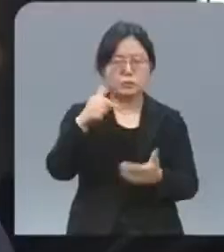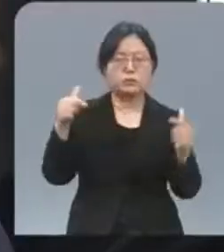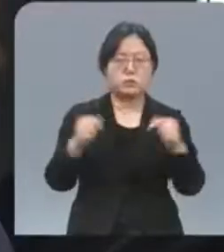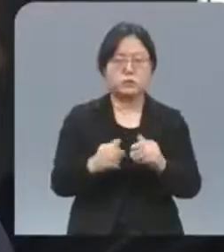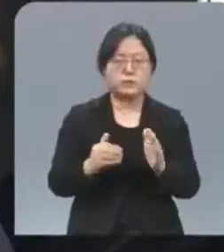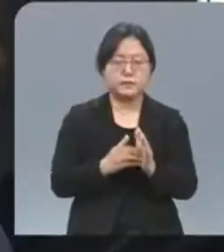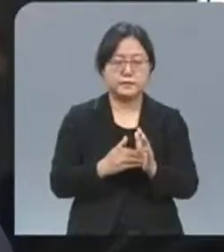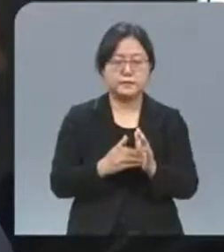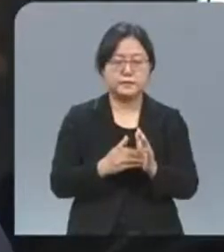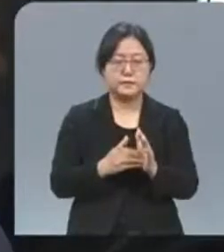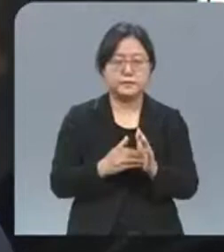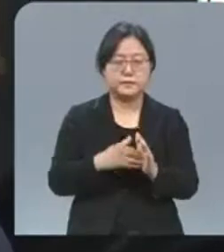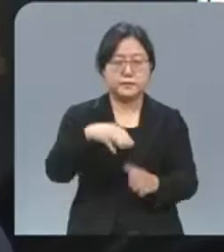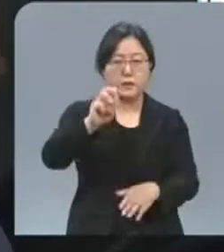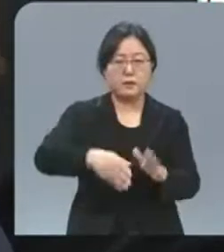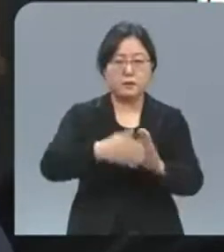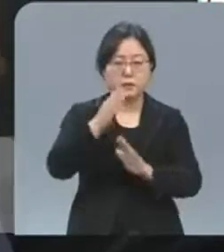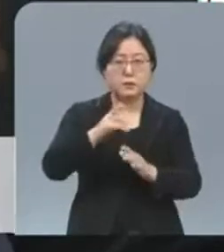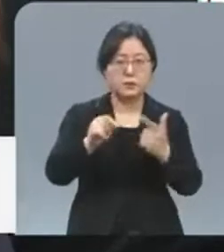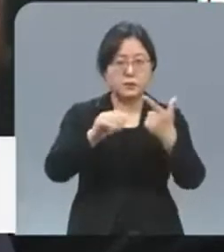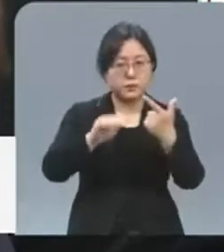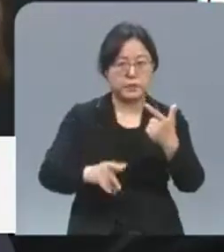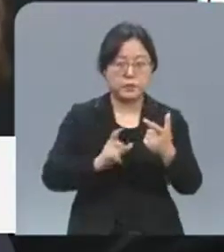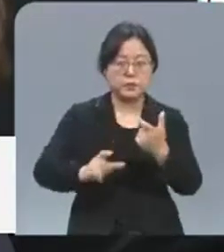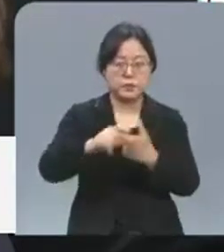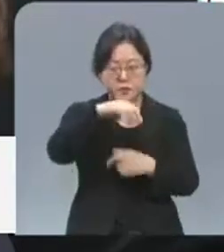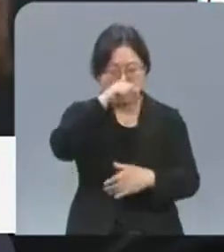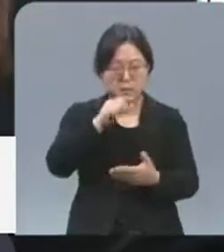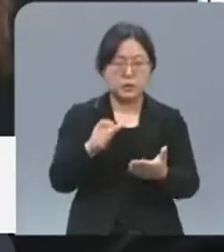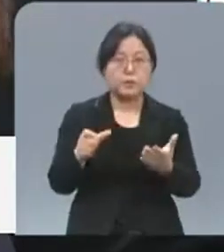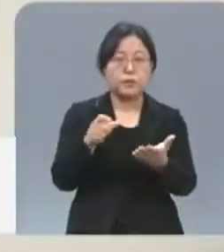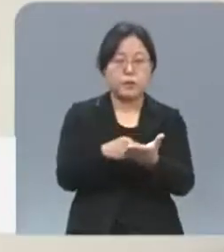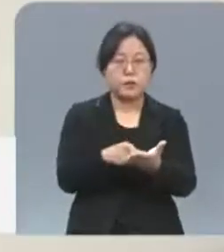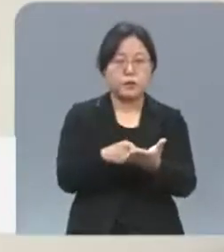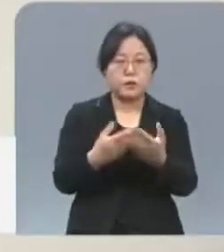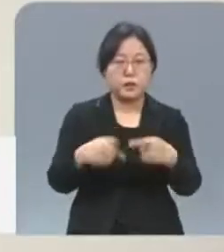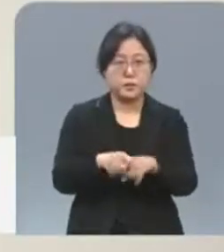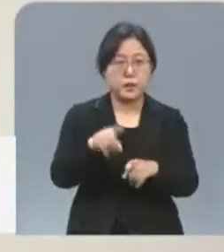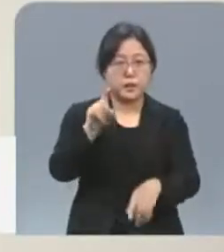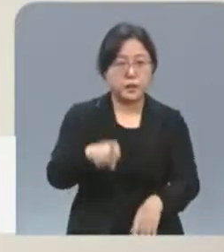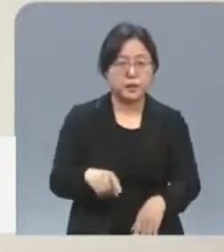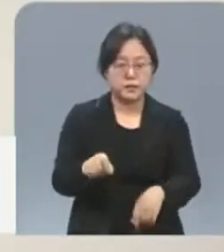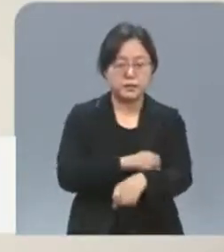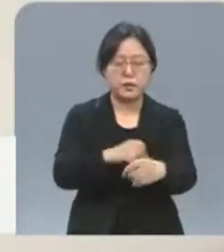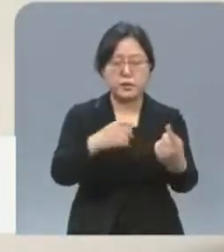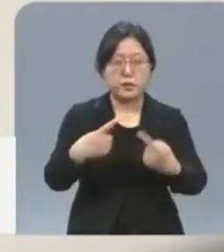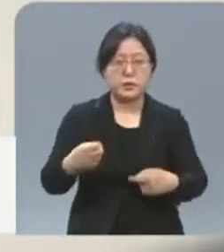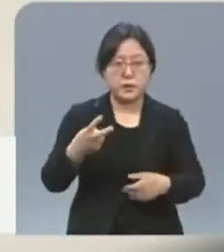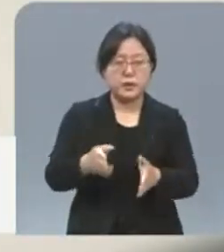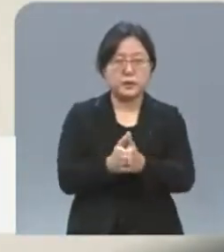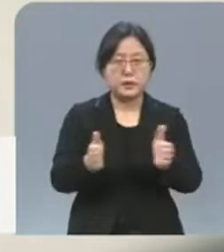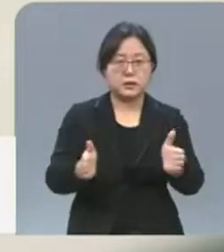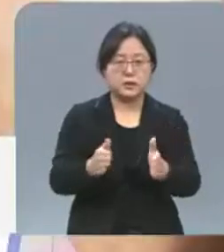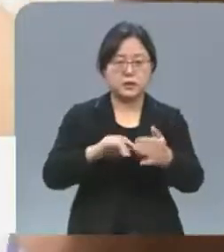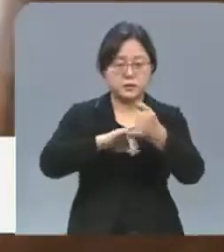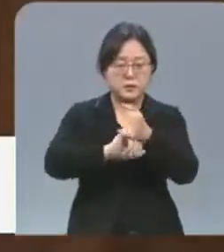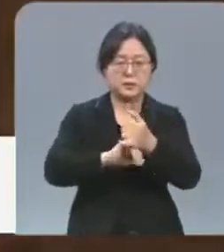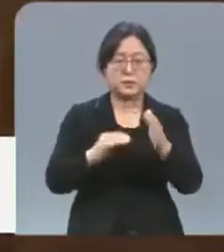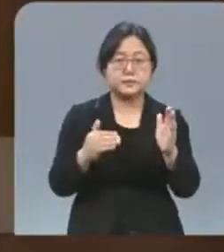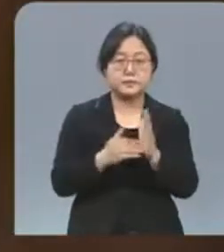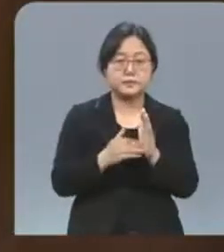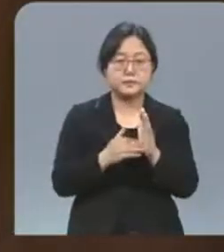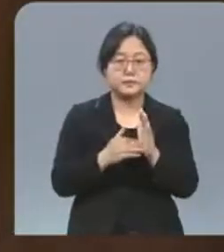축소됐습니다. 광주시는 하반기 추경에 해당 예산을 반영해 상생카드 특별 할인을 재개하겠다고 약속하고